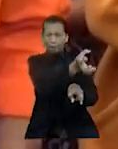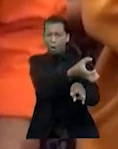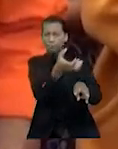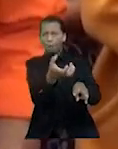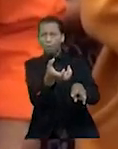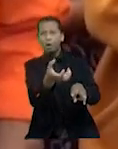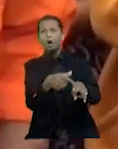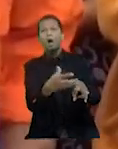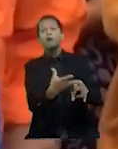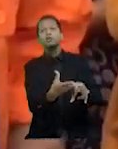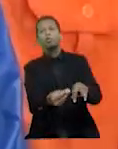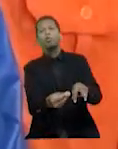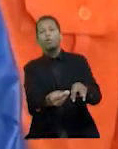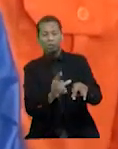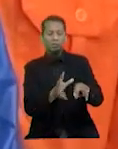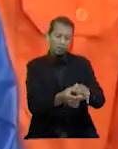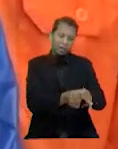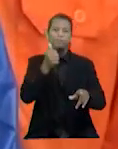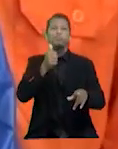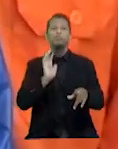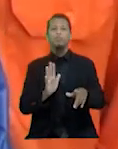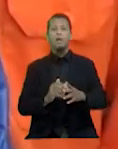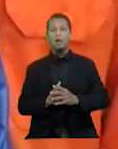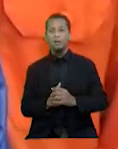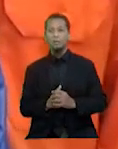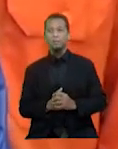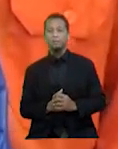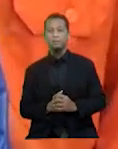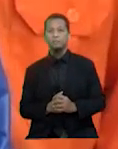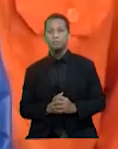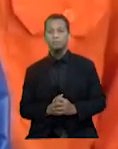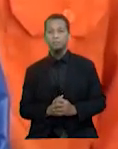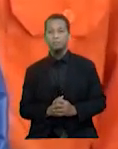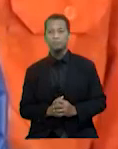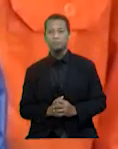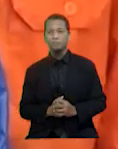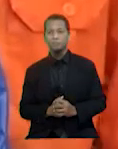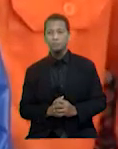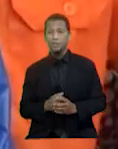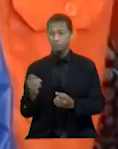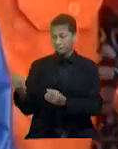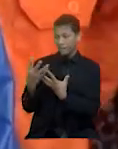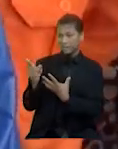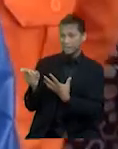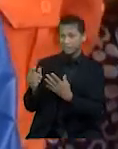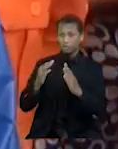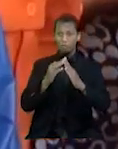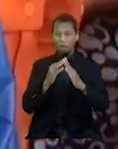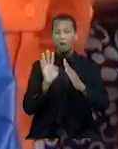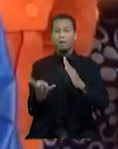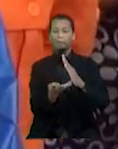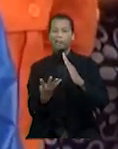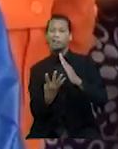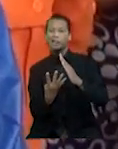batu-batuan beserta tembok dari beton. Di rumah tersebut dihuni berdasarkan informasi itu ada 4, cuma pada saat kejadian itu